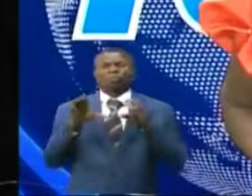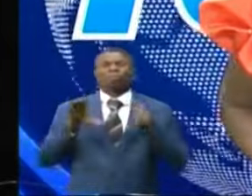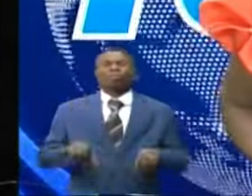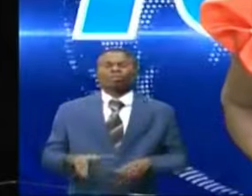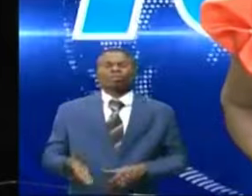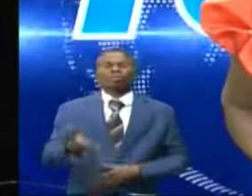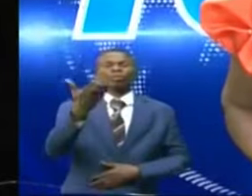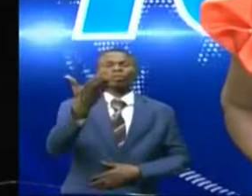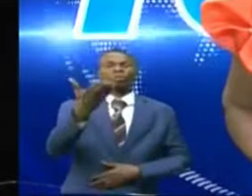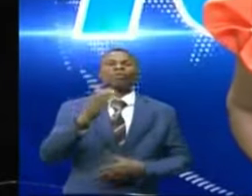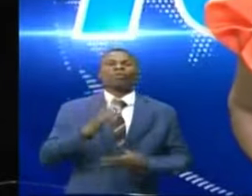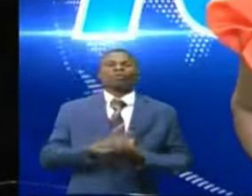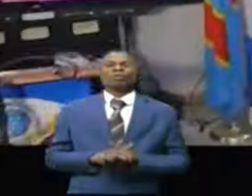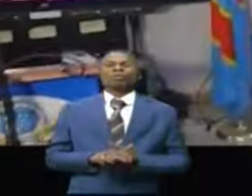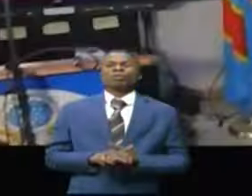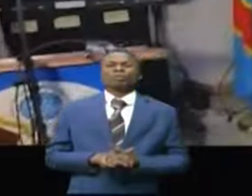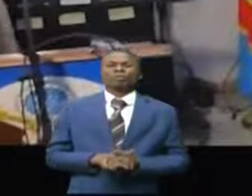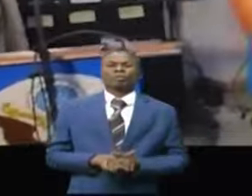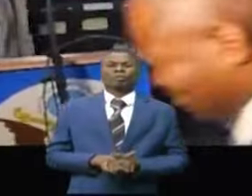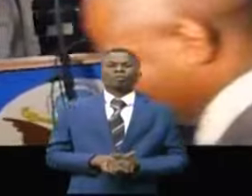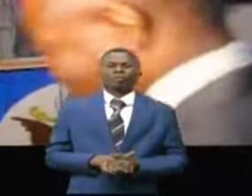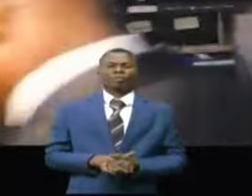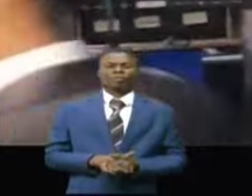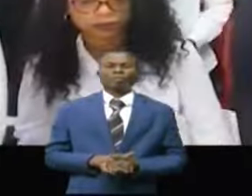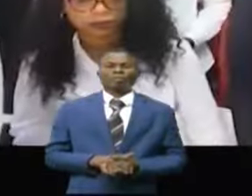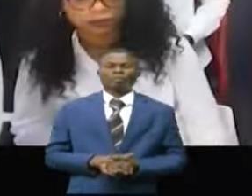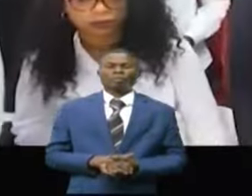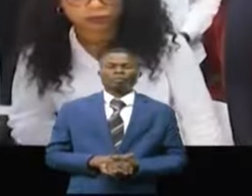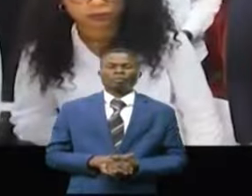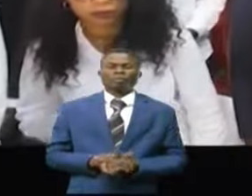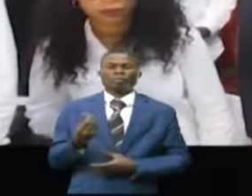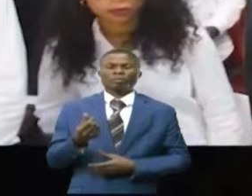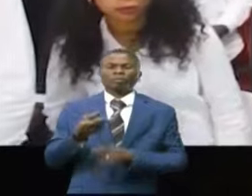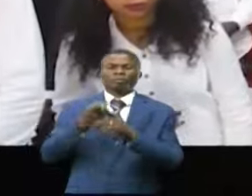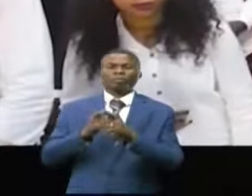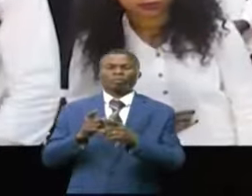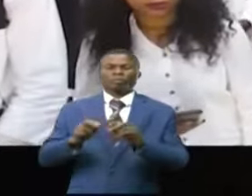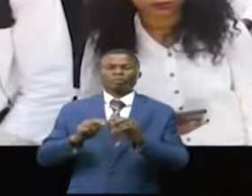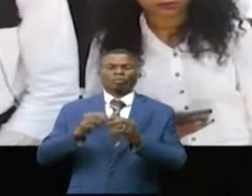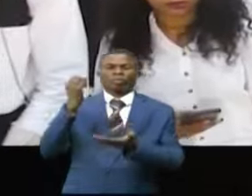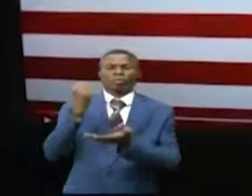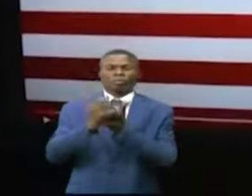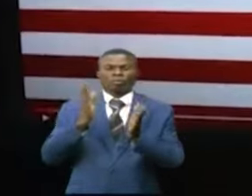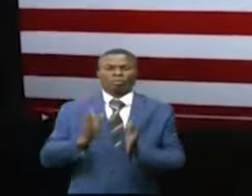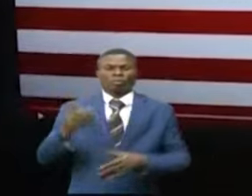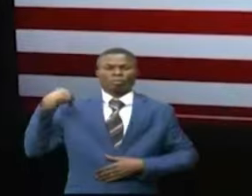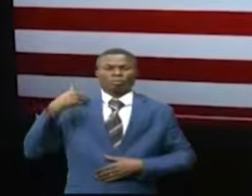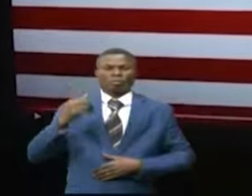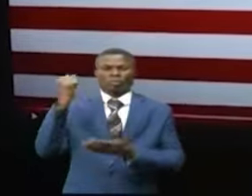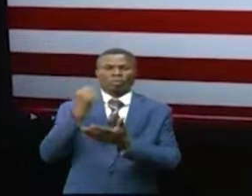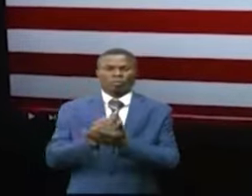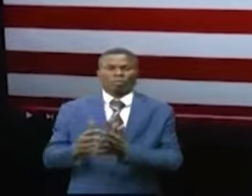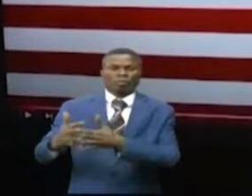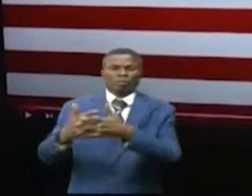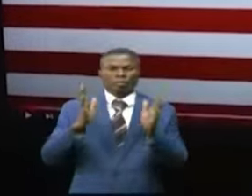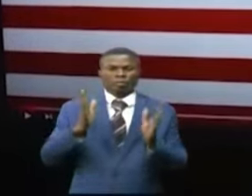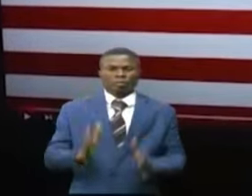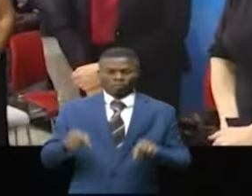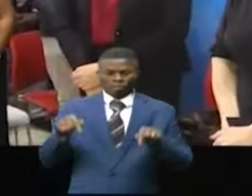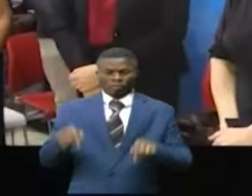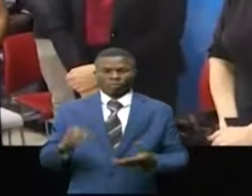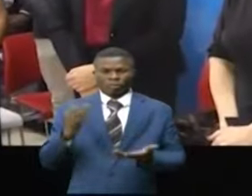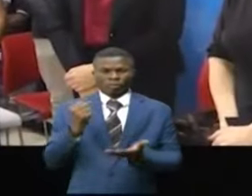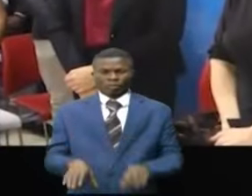Congo. Suivez ce reportage. Financé par la section de la diplomatie publique de l'ambassade des États-Unis en